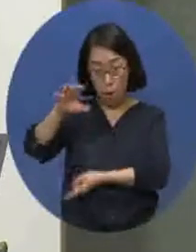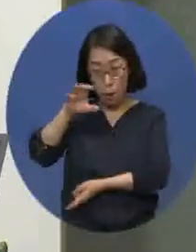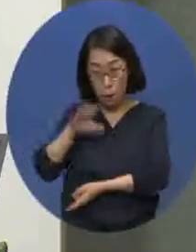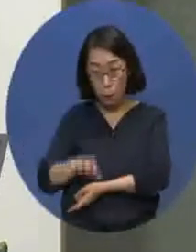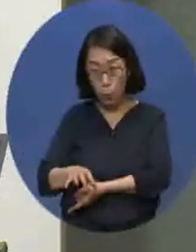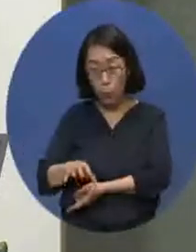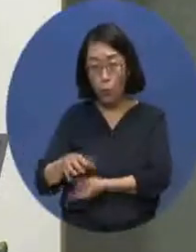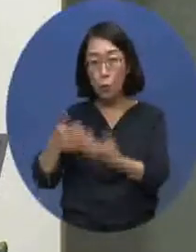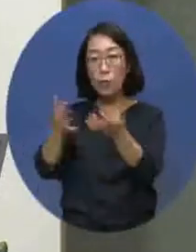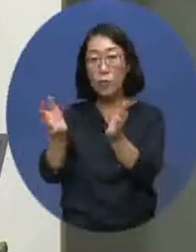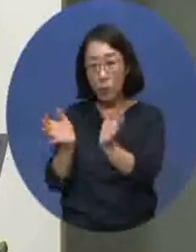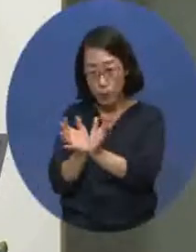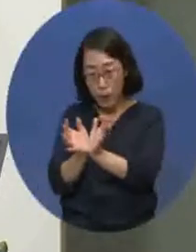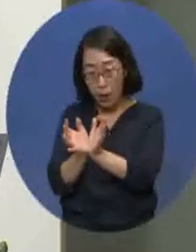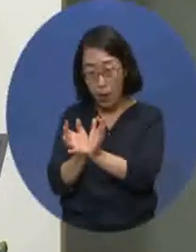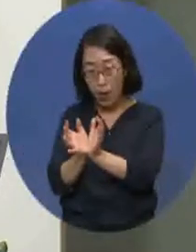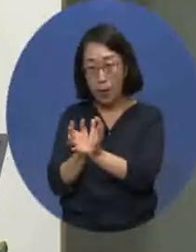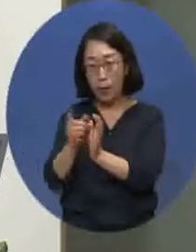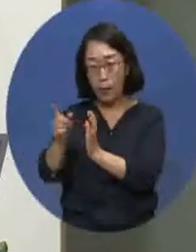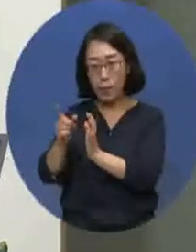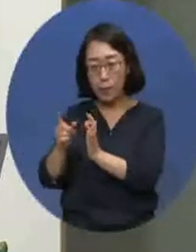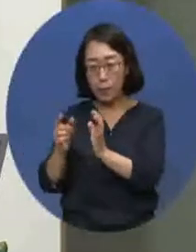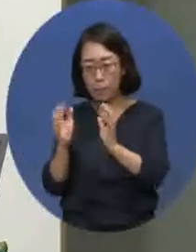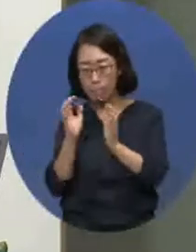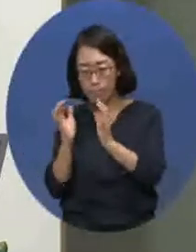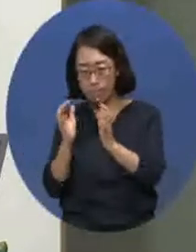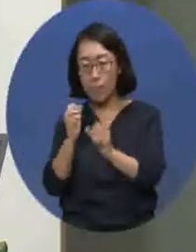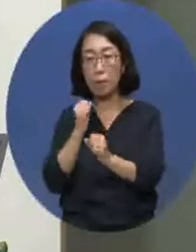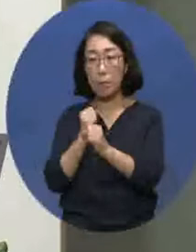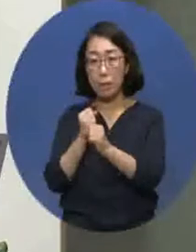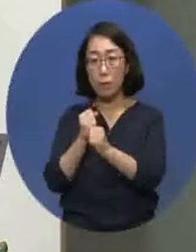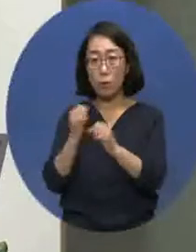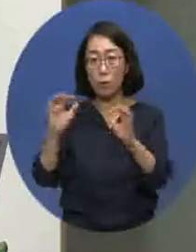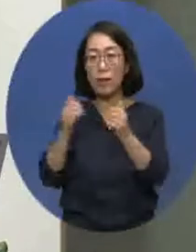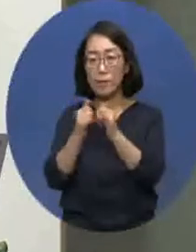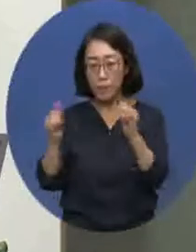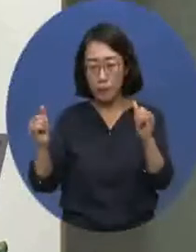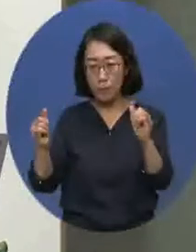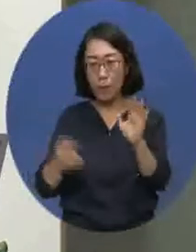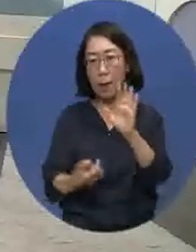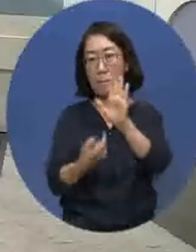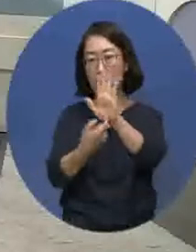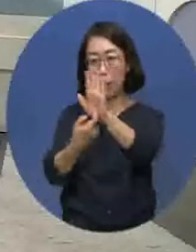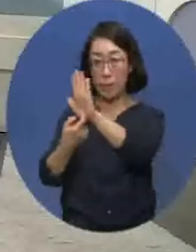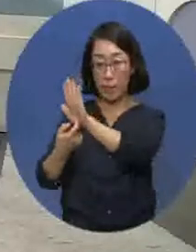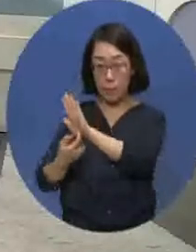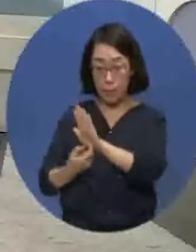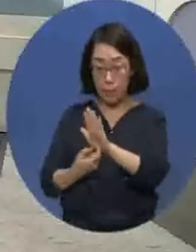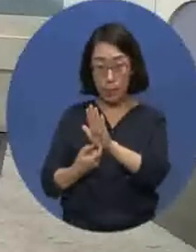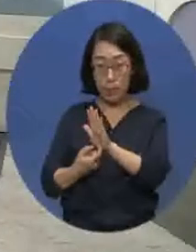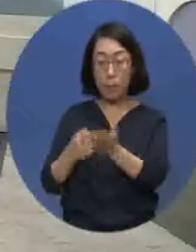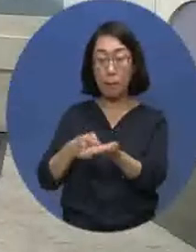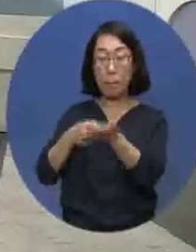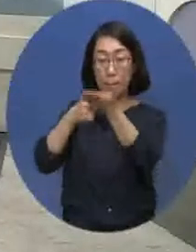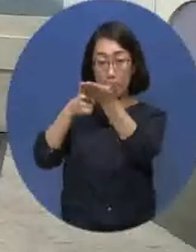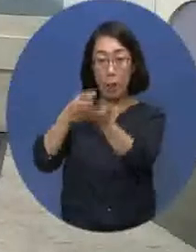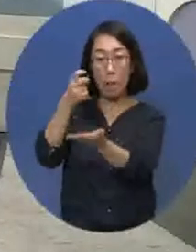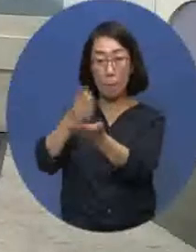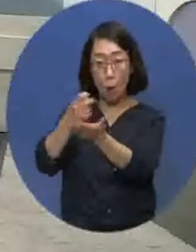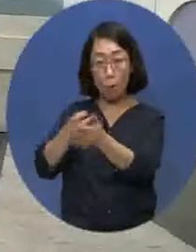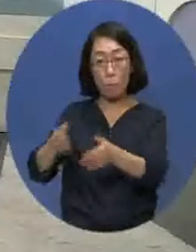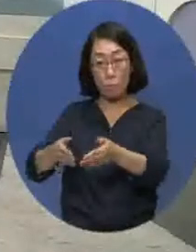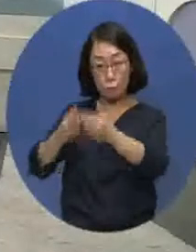오렌지 해가지고 국민에게 소통할 수 있도록 그래서 정책을 입안하고 시행하는